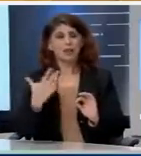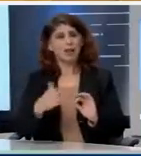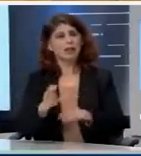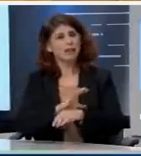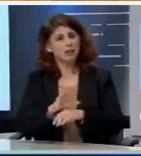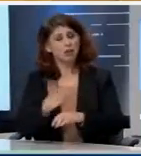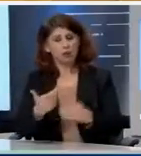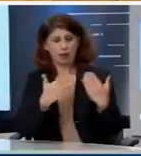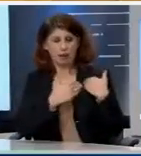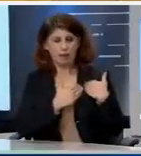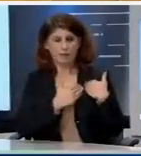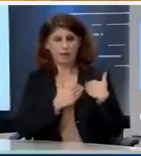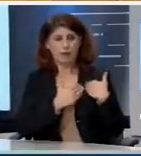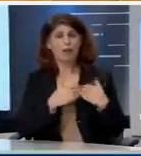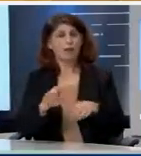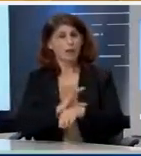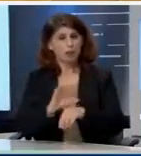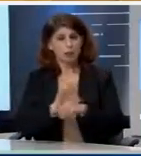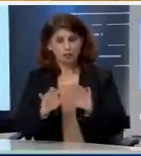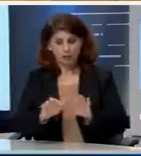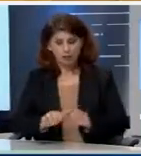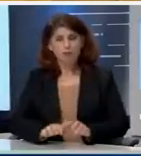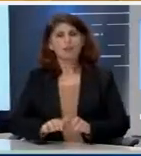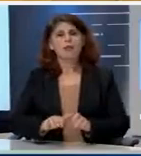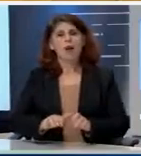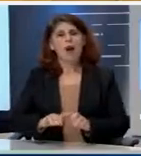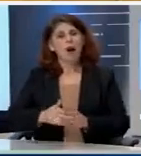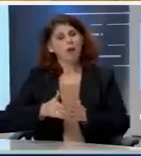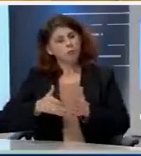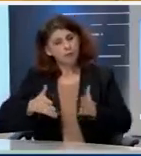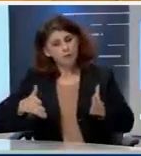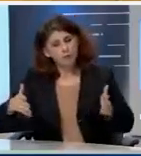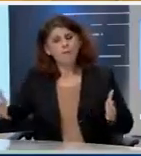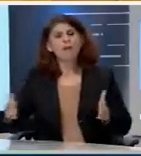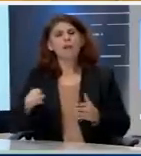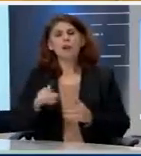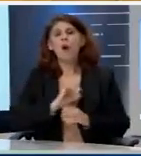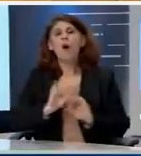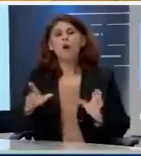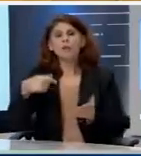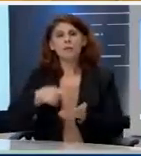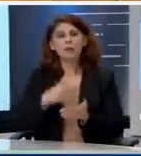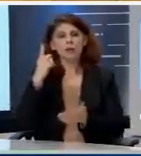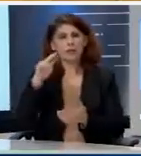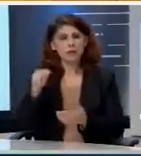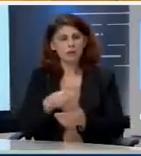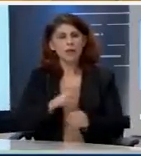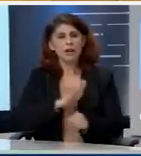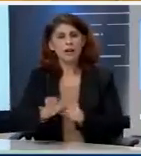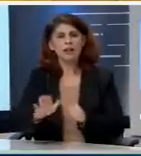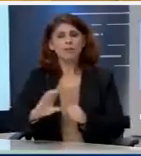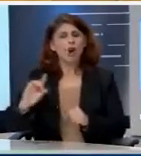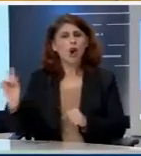ηλεκτρονικές όταν ανέλαβα. Η ηλεκτρονική συνταγογράφηση επεκτάθηκε στη θητεία μου και χωρίς να πληρώσουν ούτε ένα ευρώ, κάλυψε το σύνολο